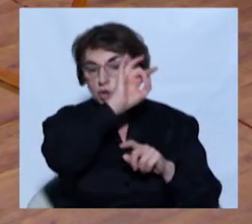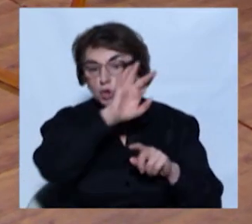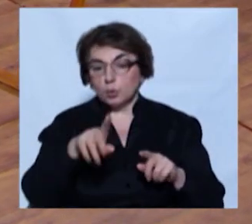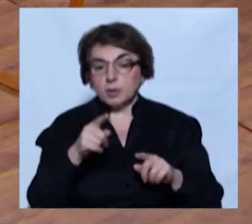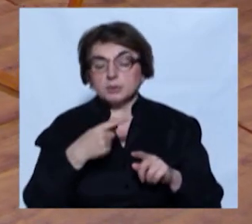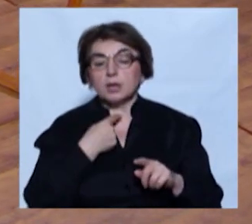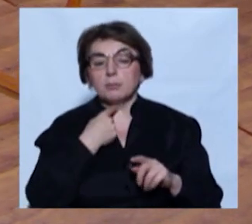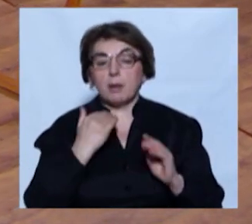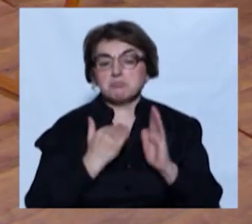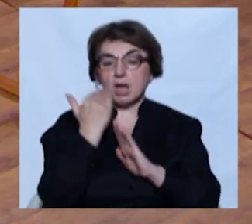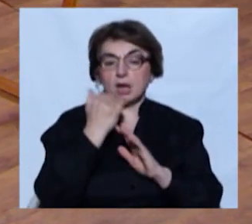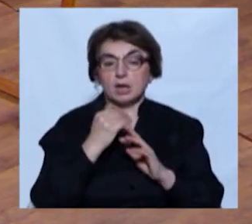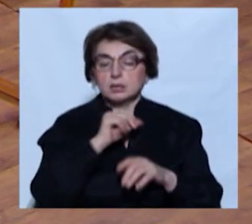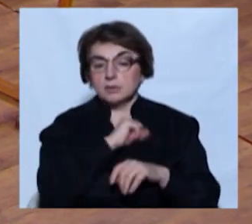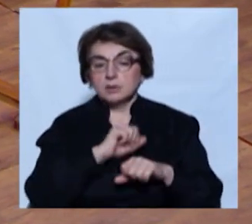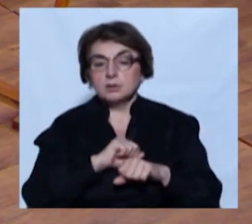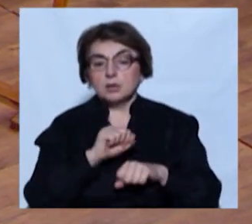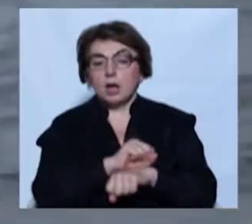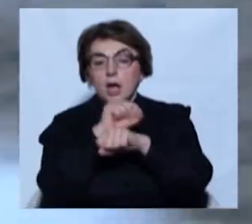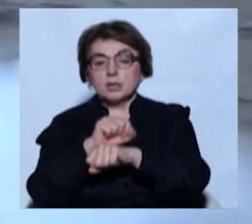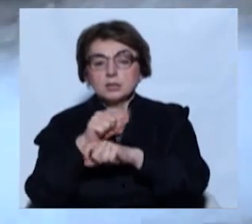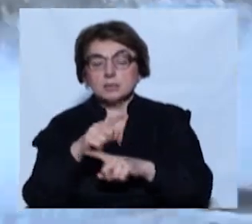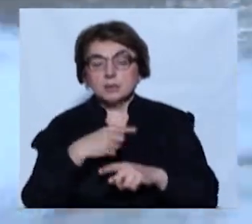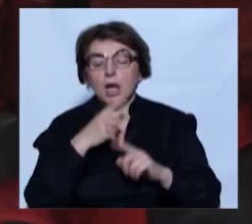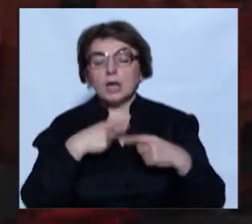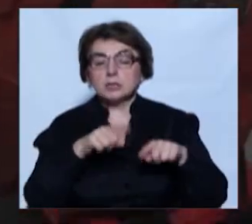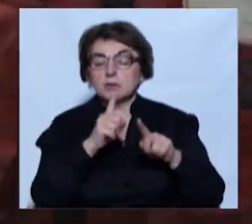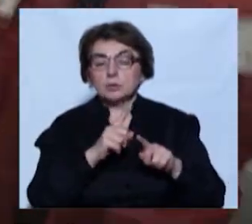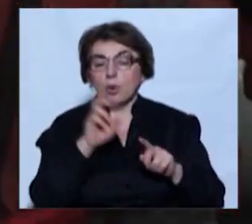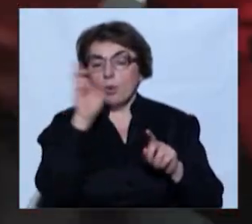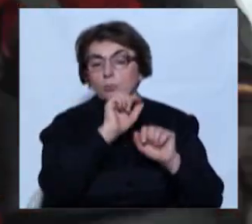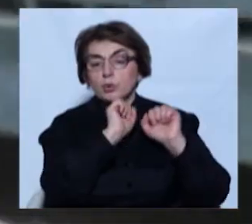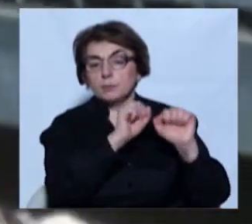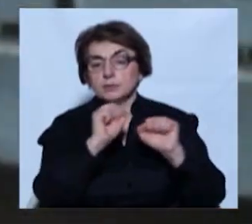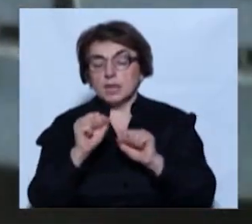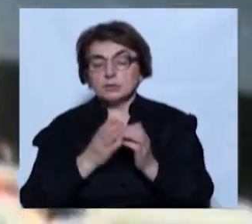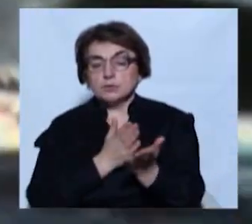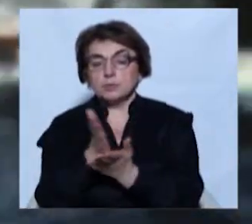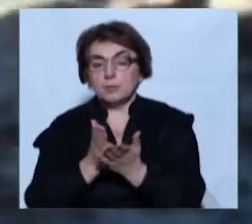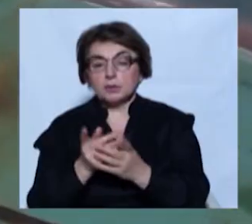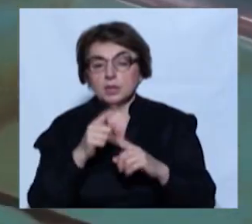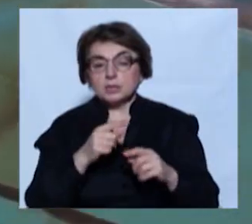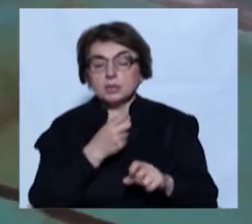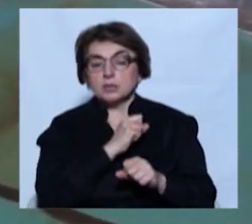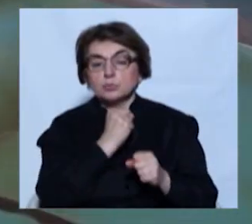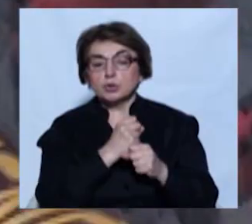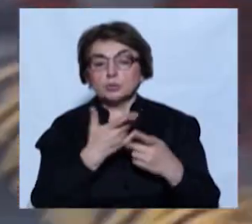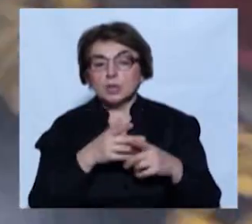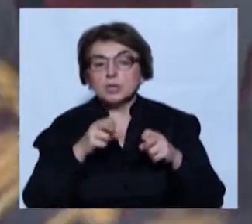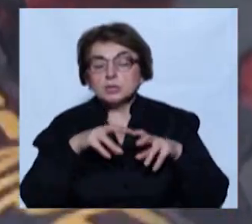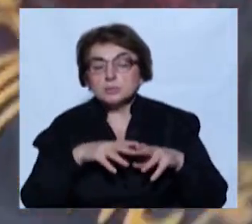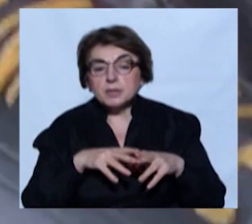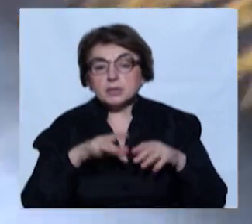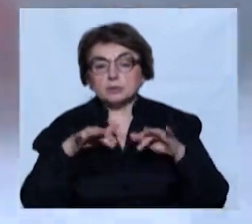ხმამაღალი გამორჩეული აქციებით, თავისთავად გარემოს დაცვის მიმართულებით. ესეც ემსახურება ისეთ მნიშვნელოვან საკითხებს, როგორიც